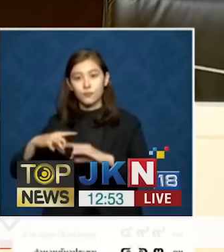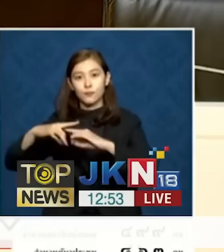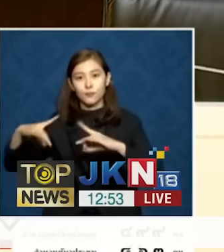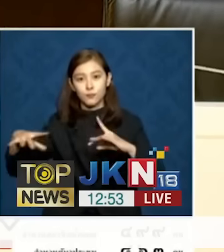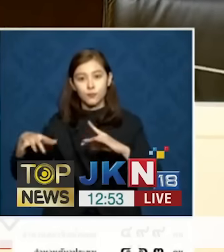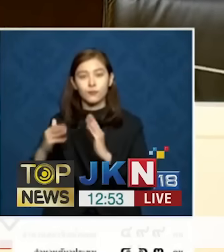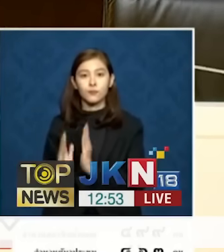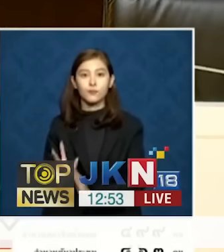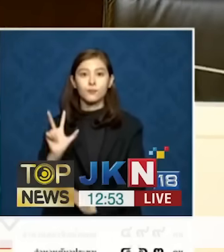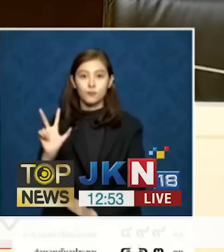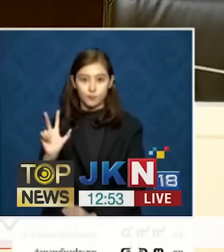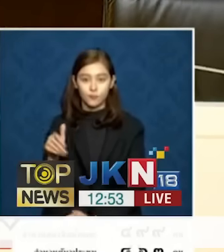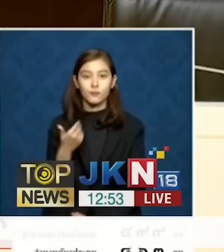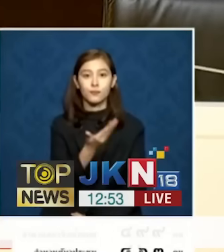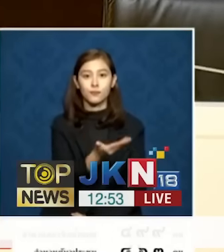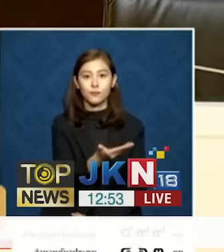ครับ